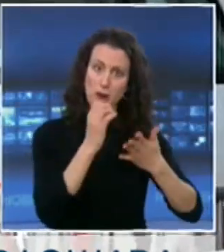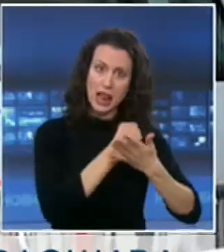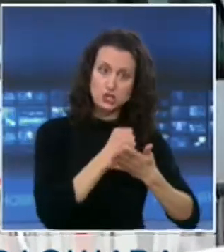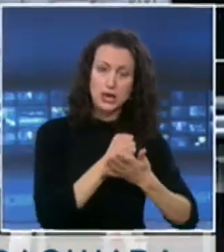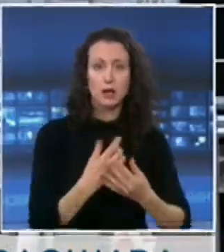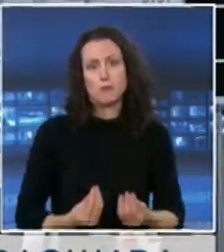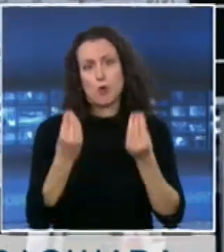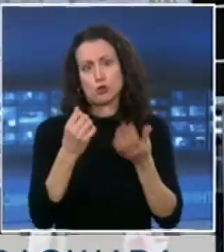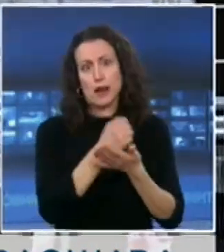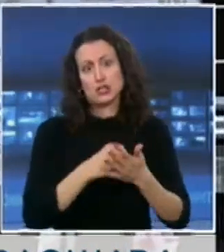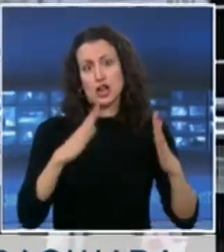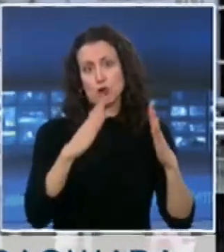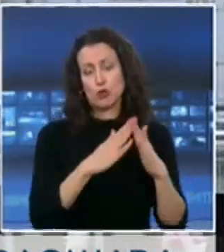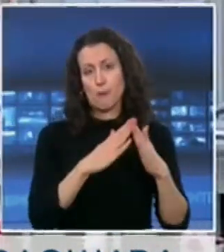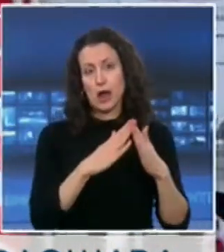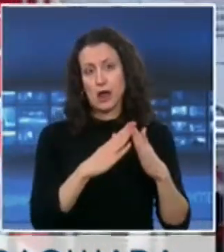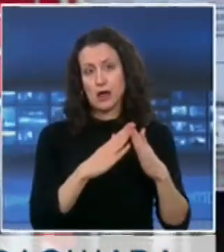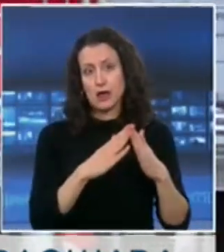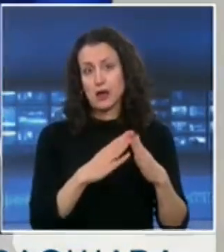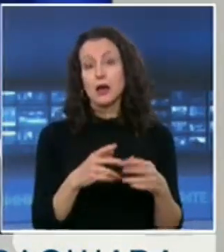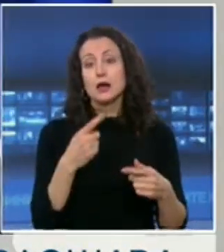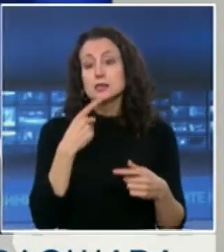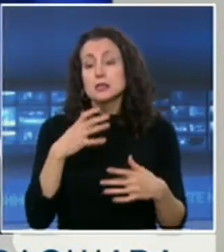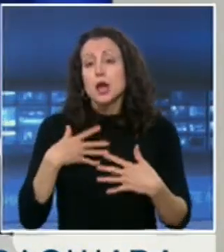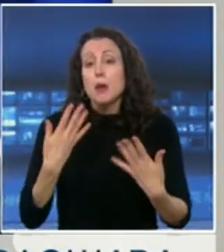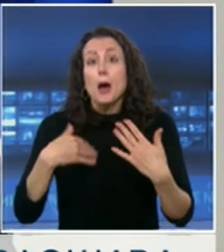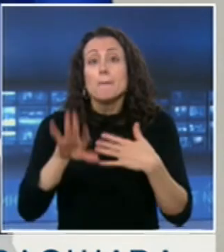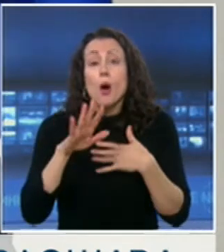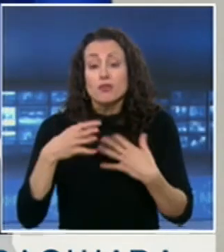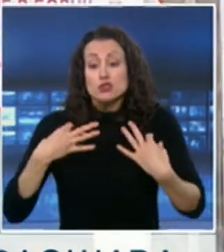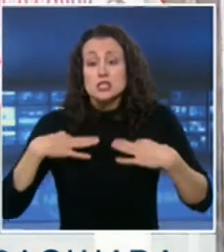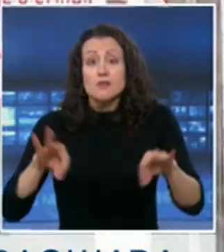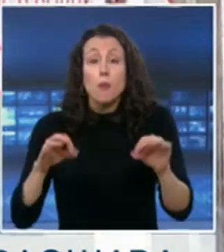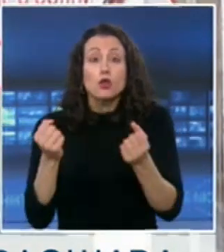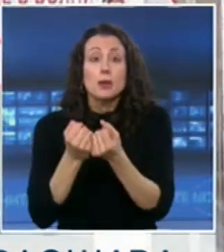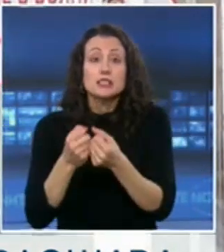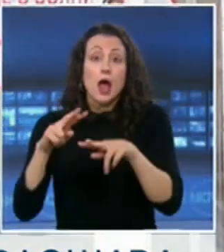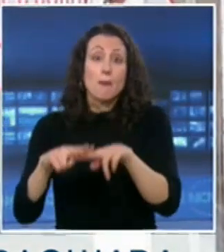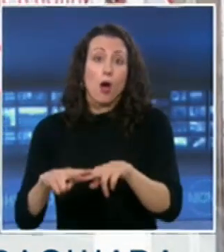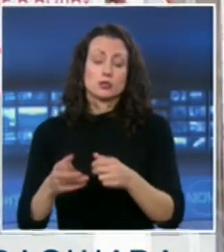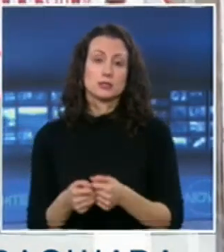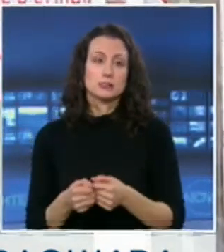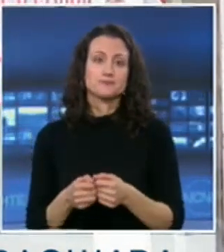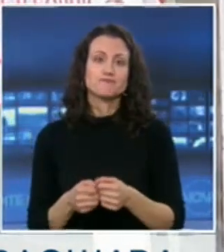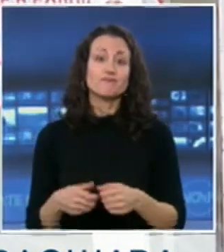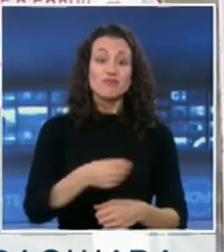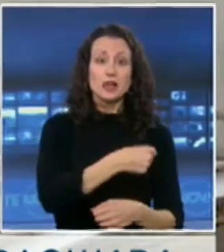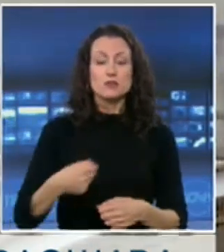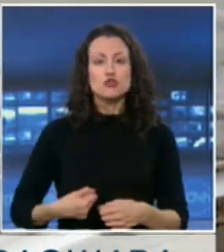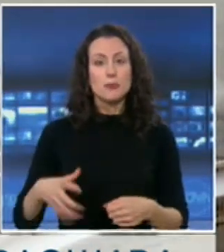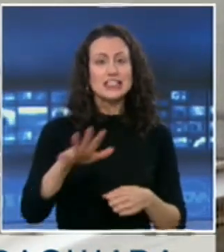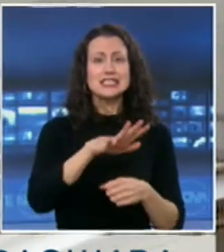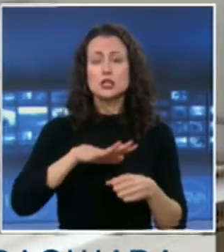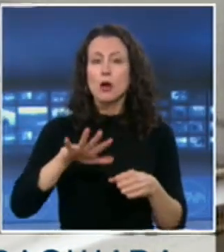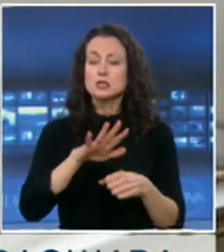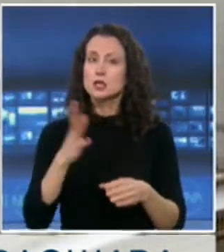вкъщи, за да може да наистина в болниците да има места за тежките случаи. В Шумен ситуацията е още по-критична. Там